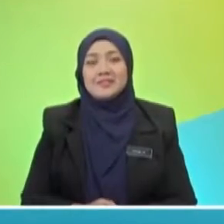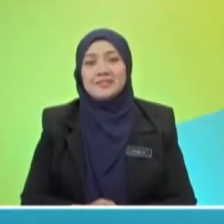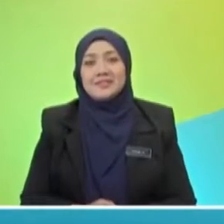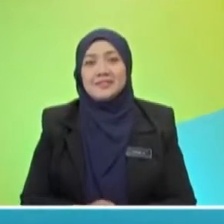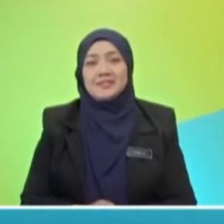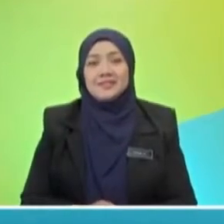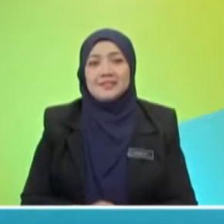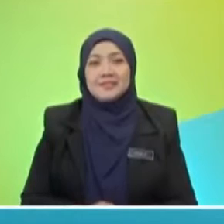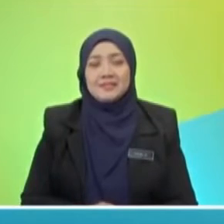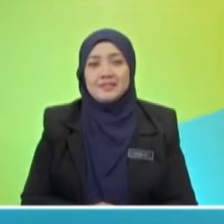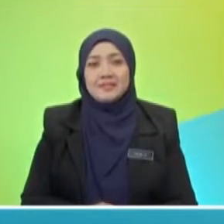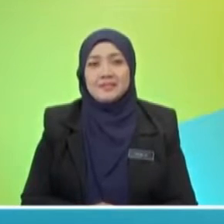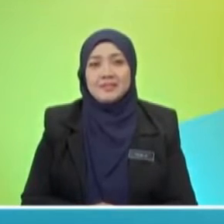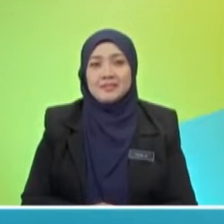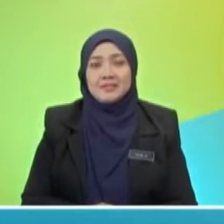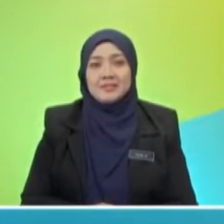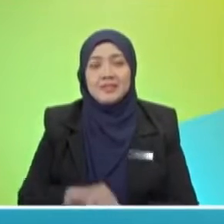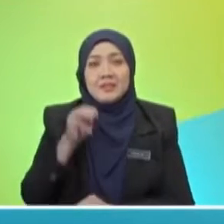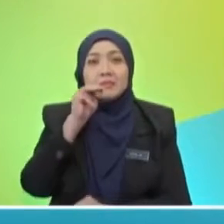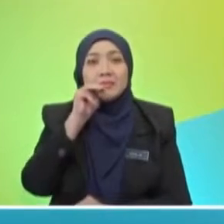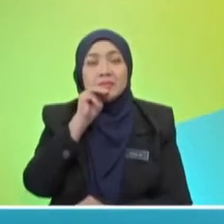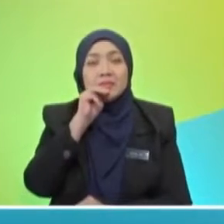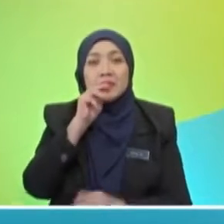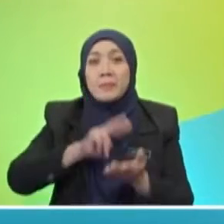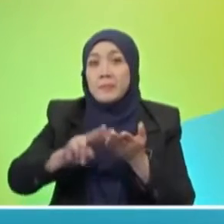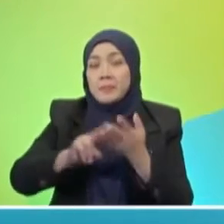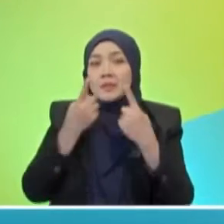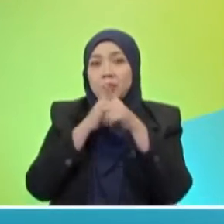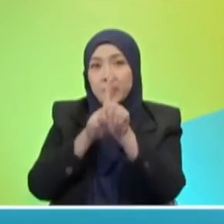Bagus. Bagus. Kita minta Masya bacakan jawapan yang telah ditulis.